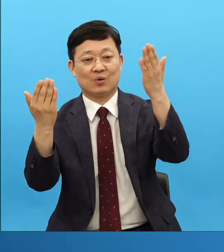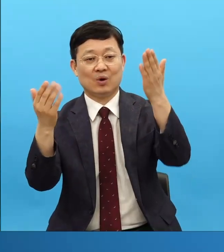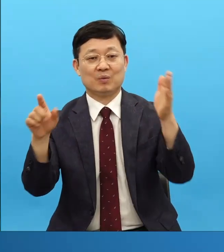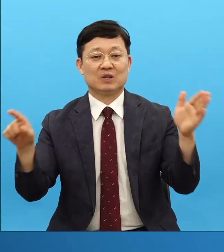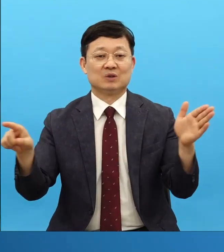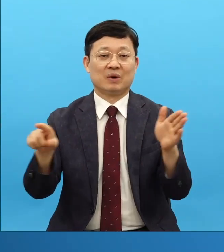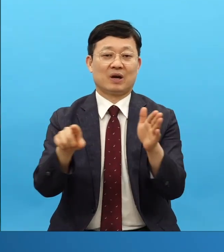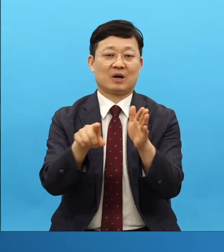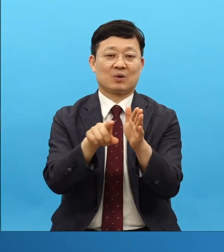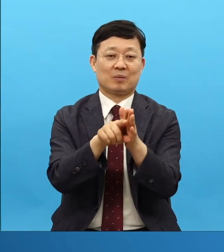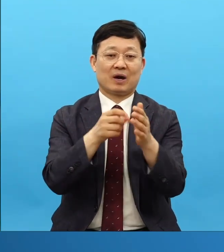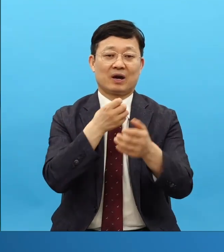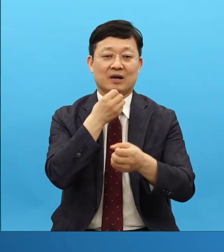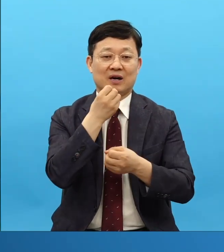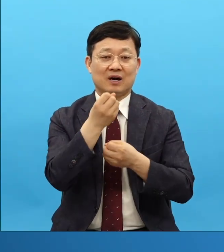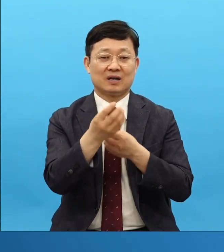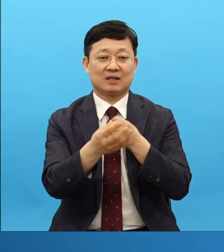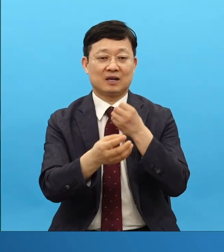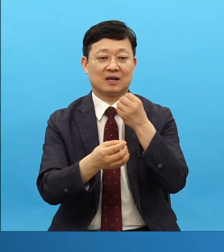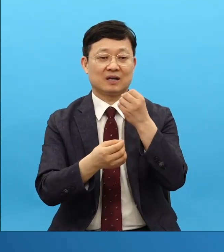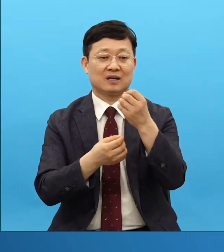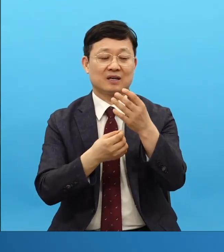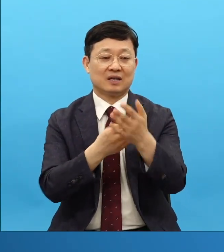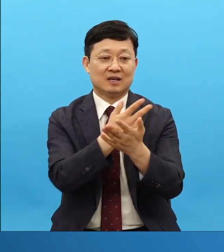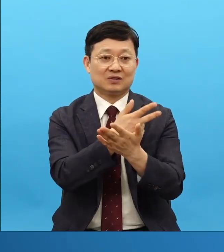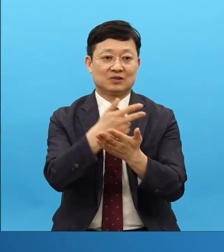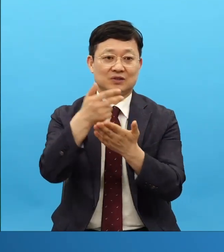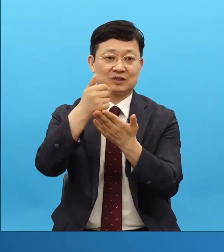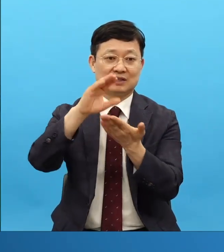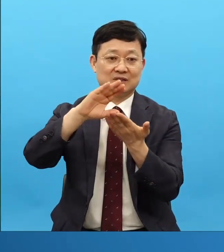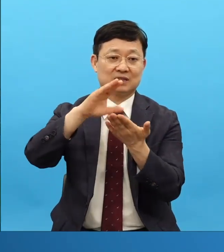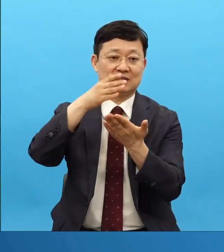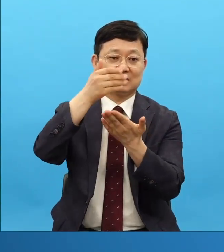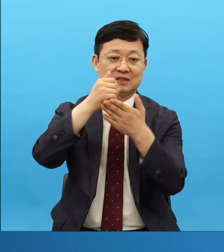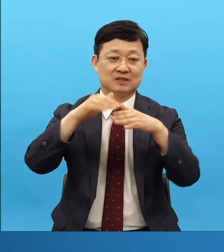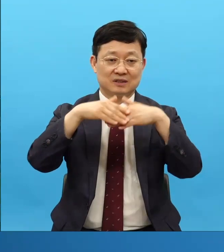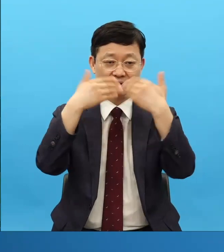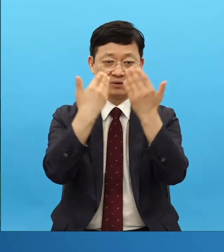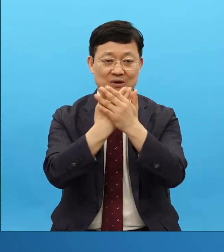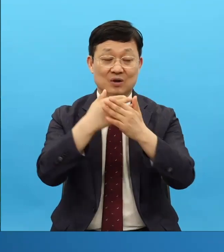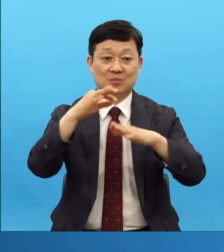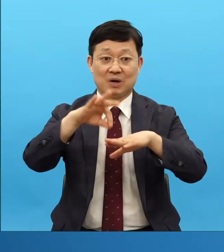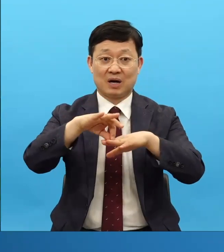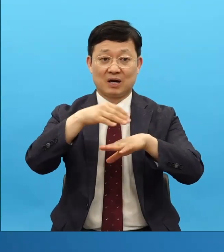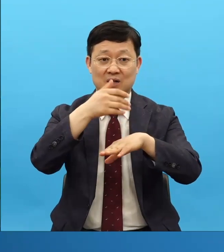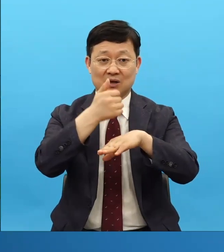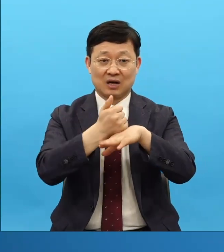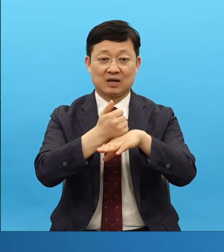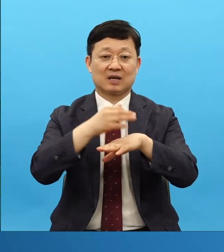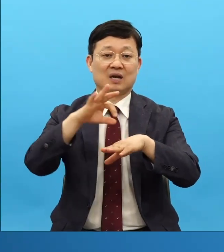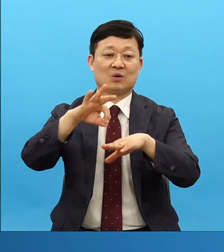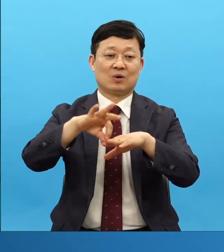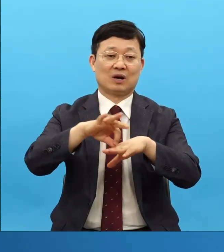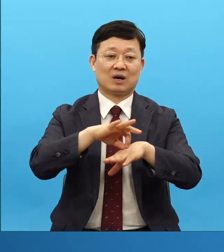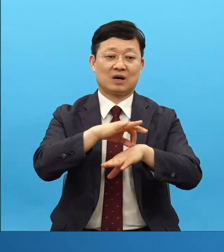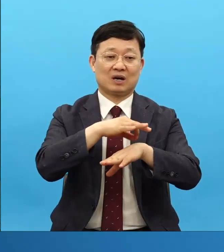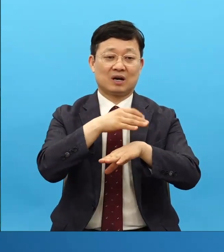들고 믿음의 고백하리. 주는 그리스도